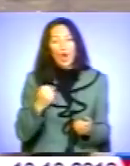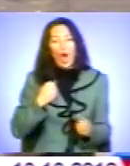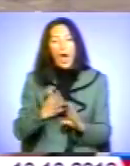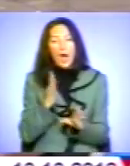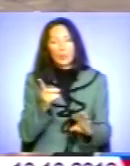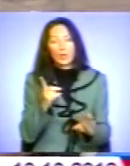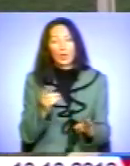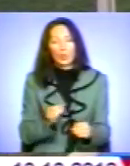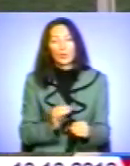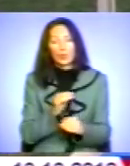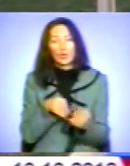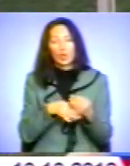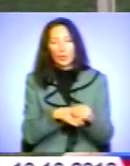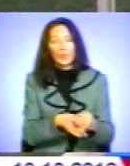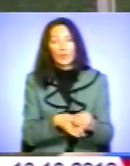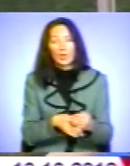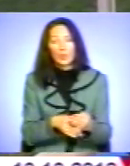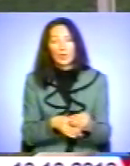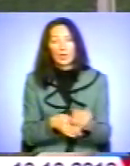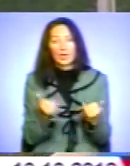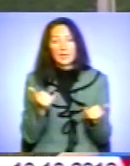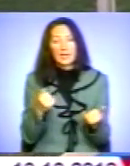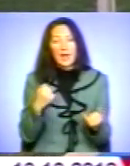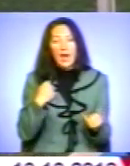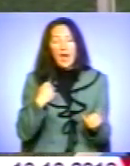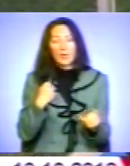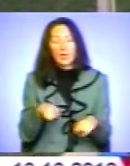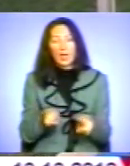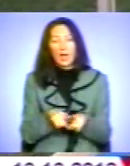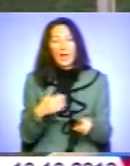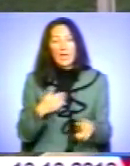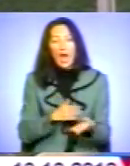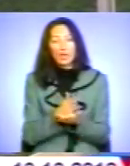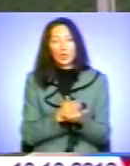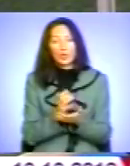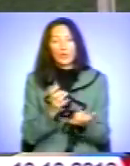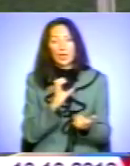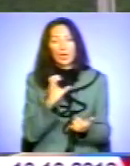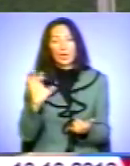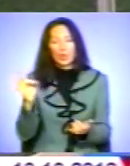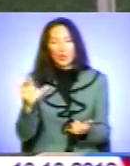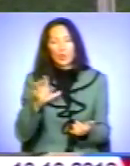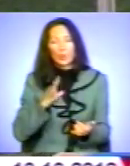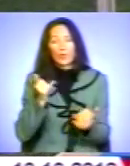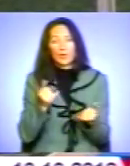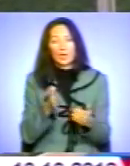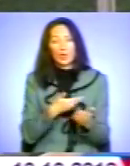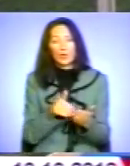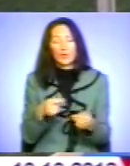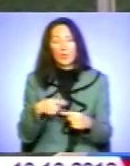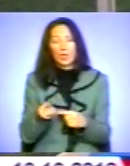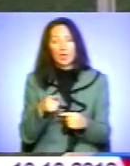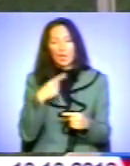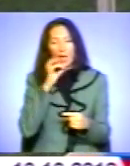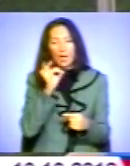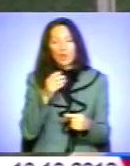ще підкріпить. Зараз дуже, як така армія, така не знаю, я служив, це було за Союзу. Ну а зараз зовсім інакше. Я кажу, щоб тої дідовщини